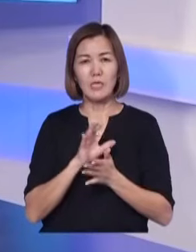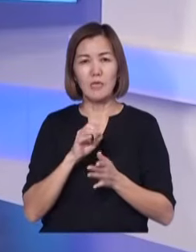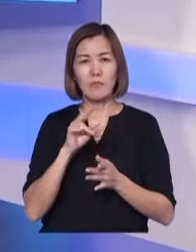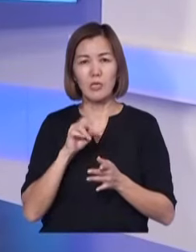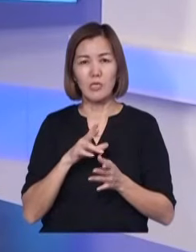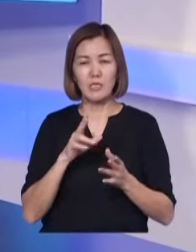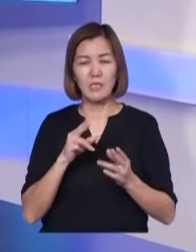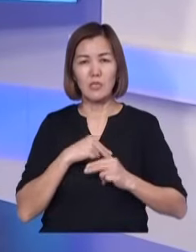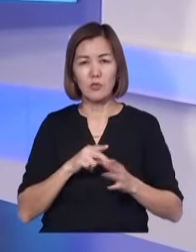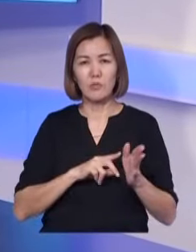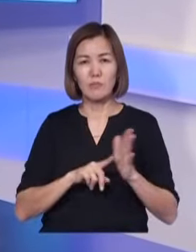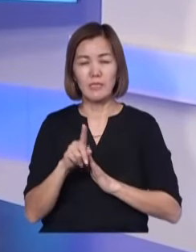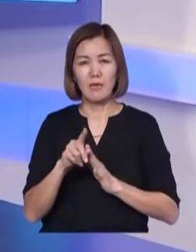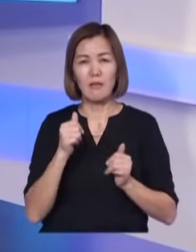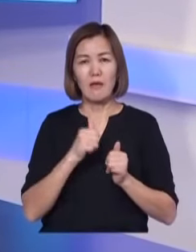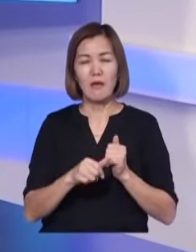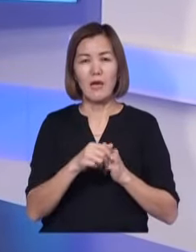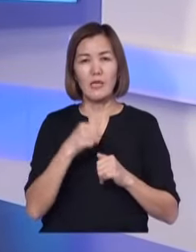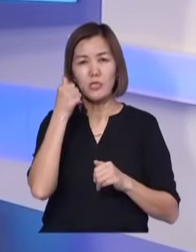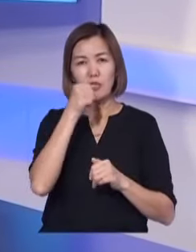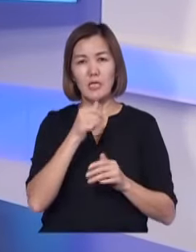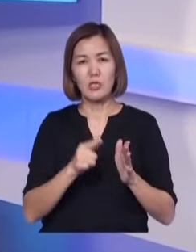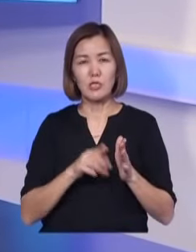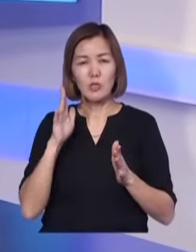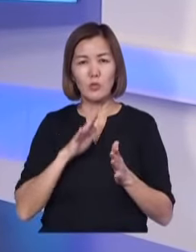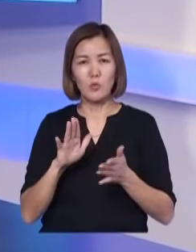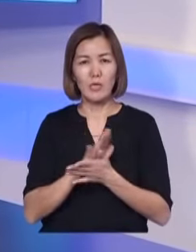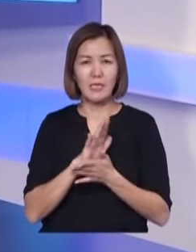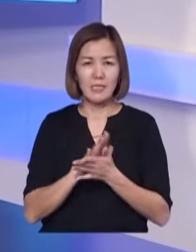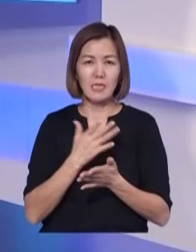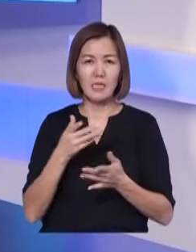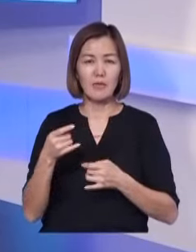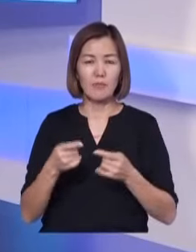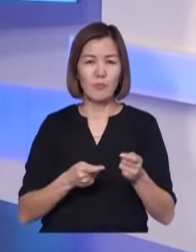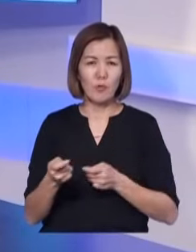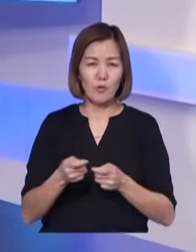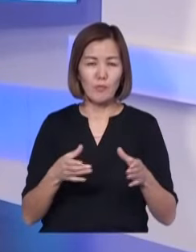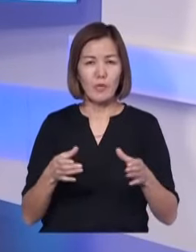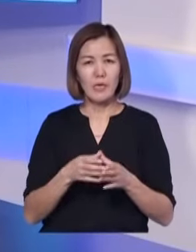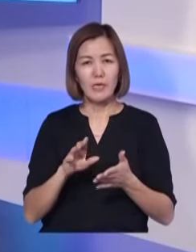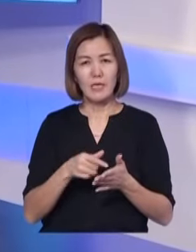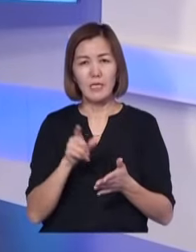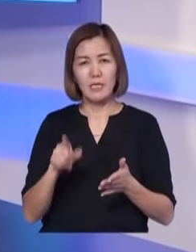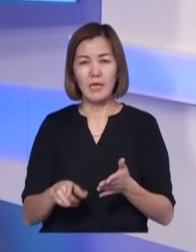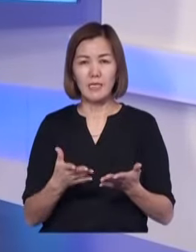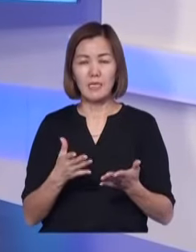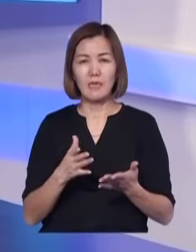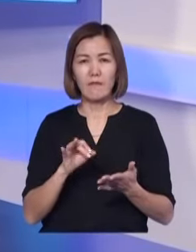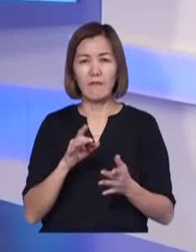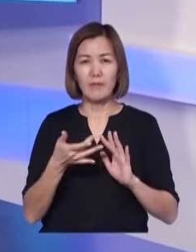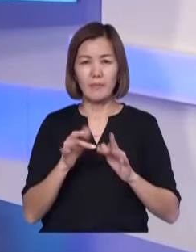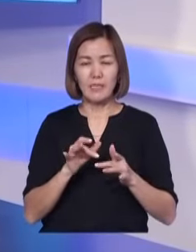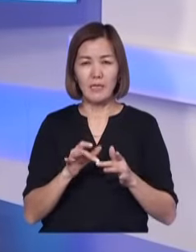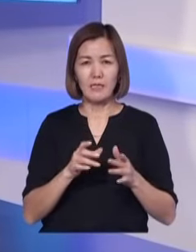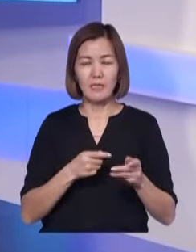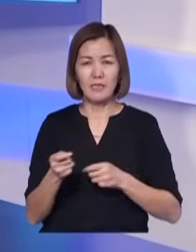меншікті тілшісі болып бастаған. Әр жылдары Жетісу газетінің тілшісі, аға тілшісі, бөлім редакторы, редакция меңгерушісі, веб-сайт редакторы қызметтерін